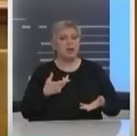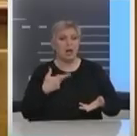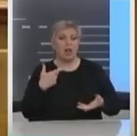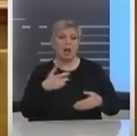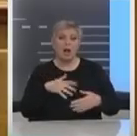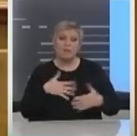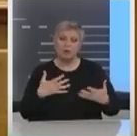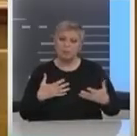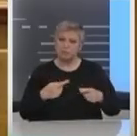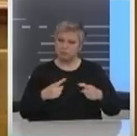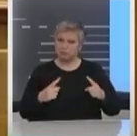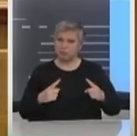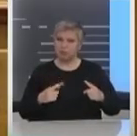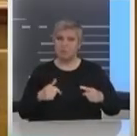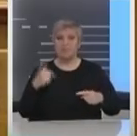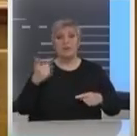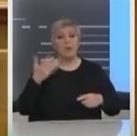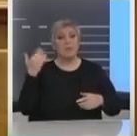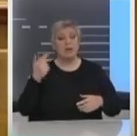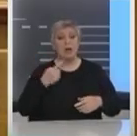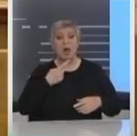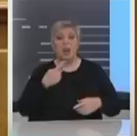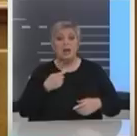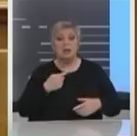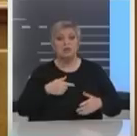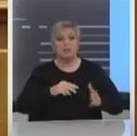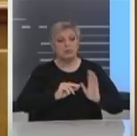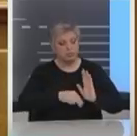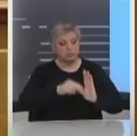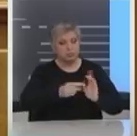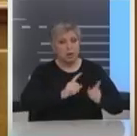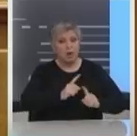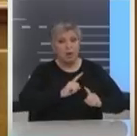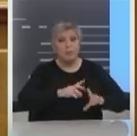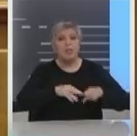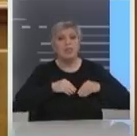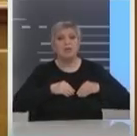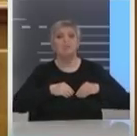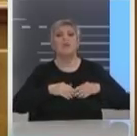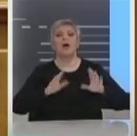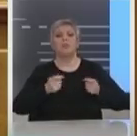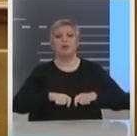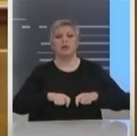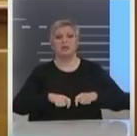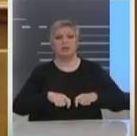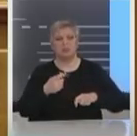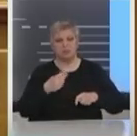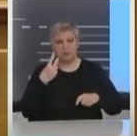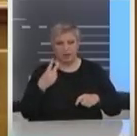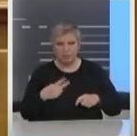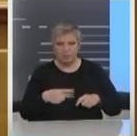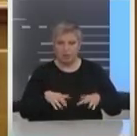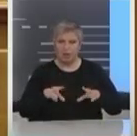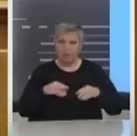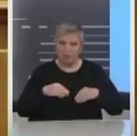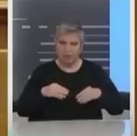σκηνικό ως αντιμνημονιακή και έχετε μία ικανότητα να παράγετε διαρκώς νέα μνημόνια. Ενώ όμως